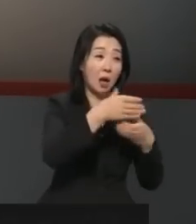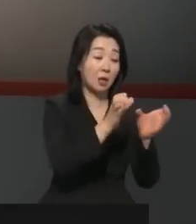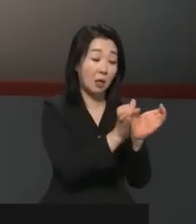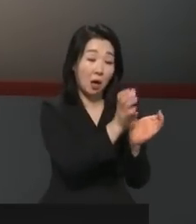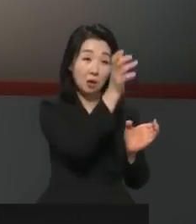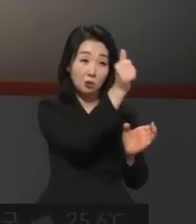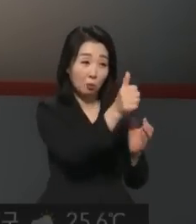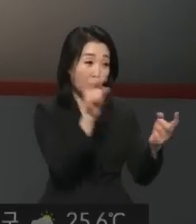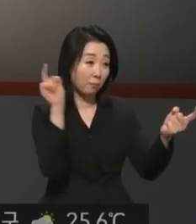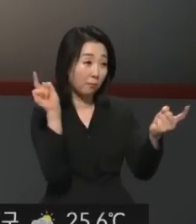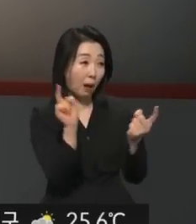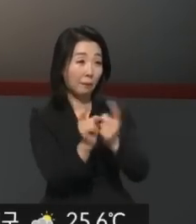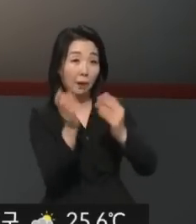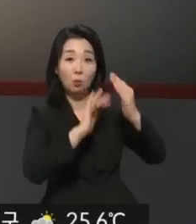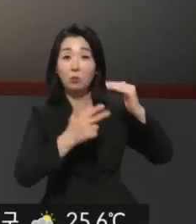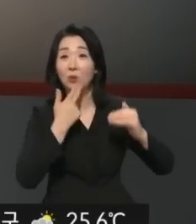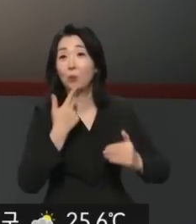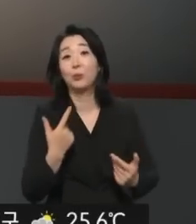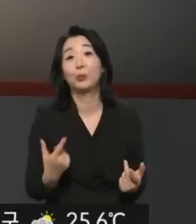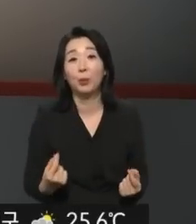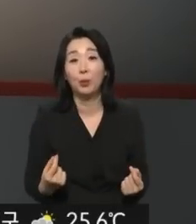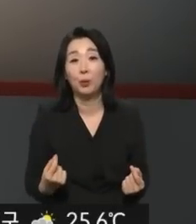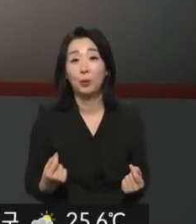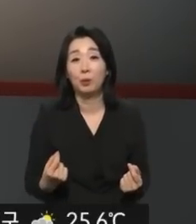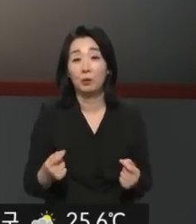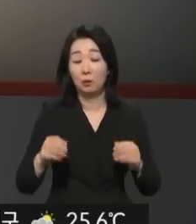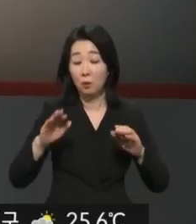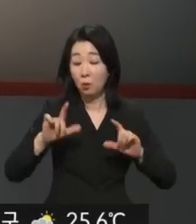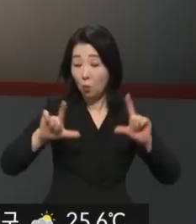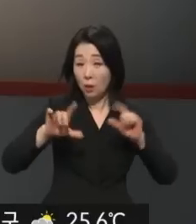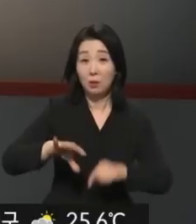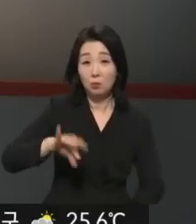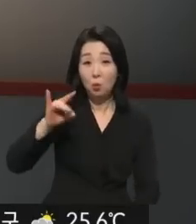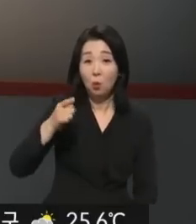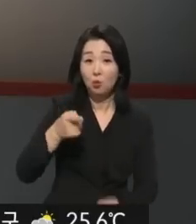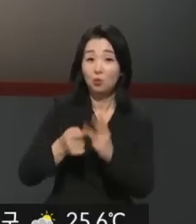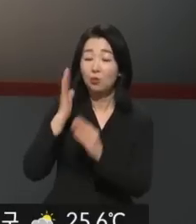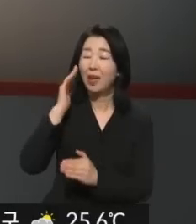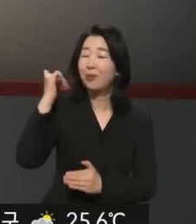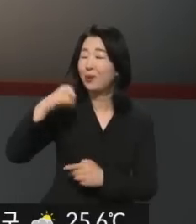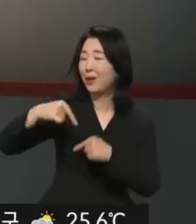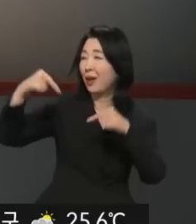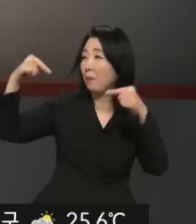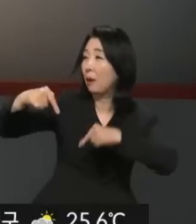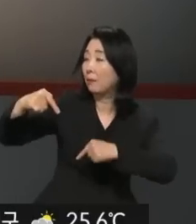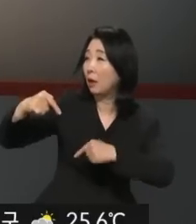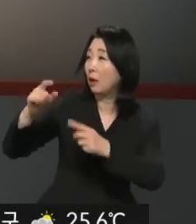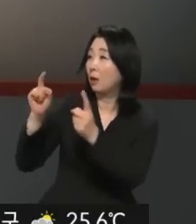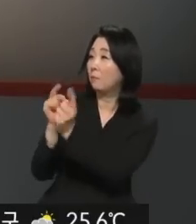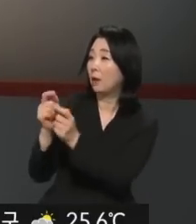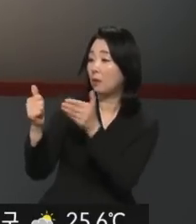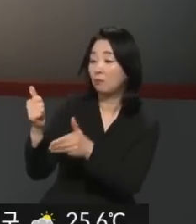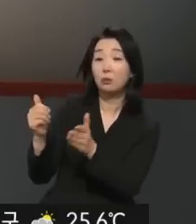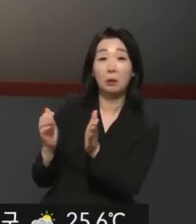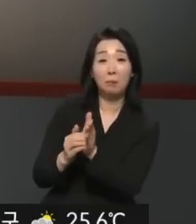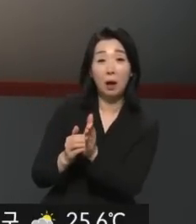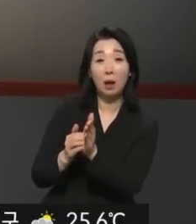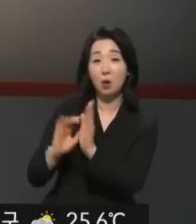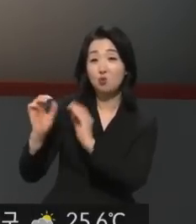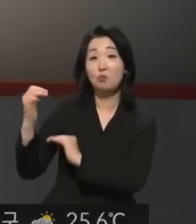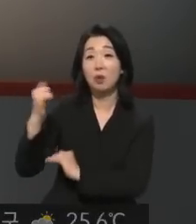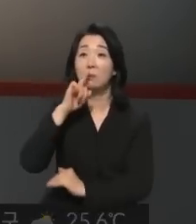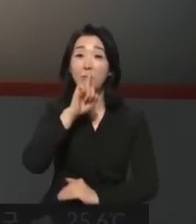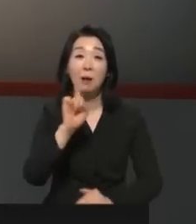공식 회동은 단 한 번도 없었죠. 심지어 올 초 윤 대통령에게 면담을 요청한 이 대표를 향해서 국민의힘은